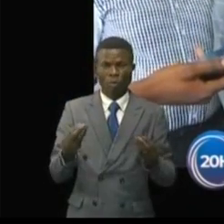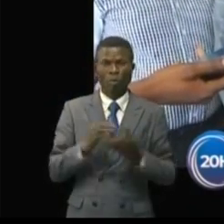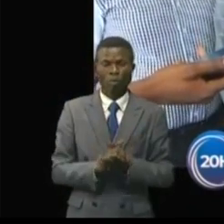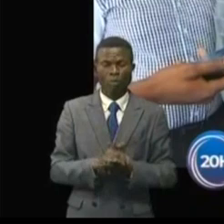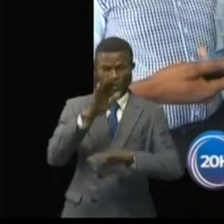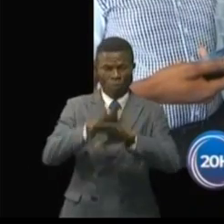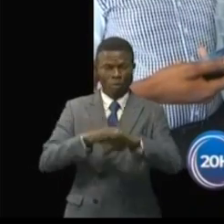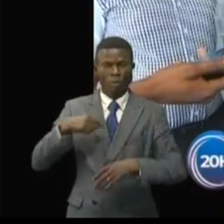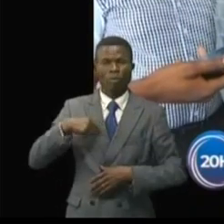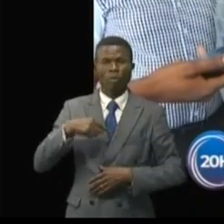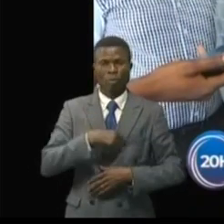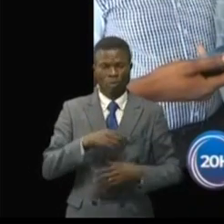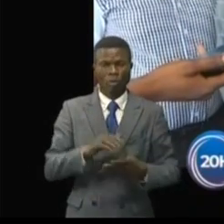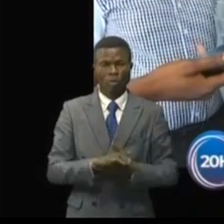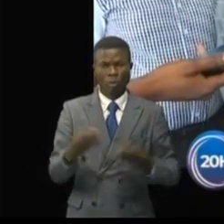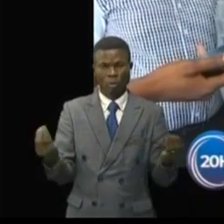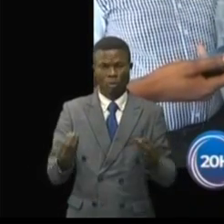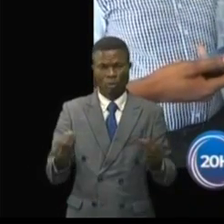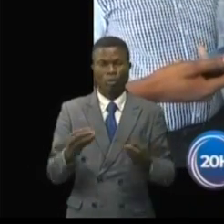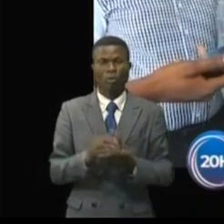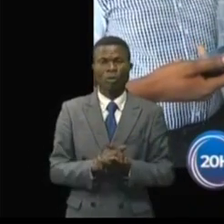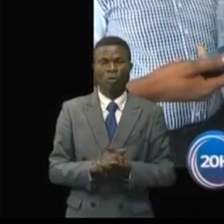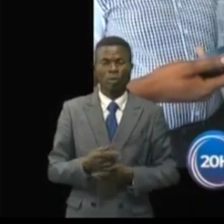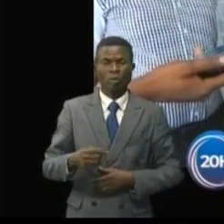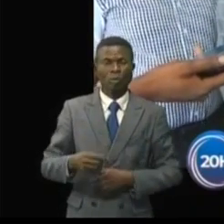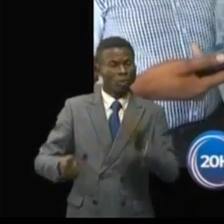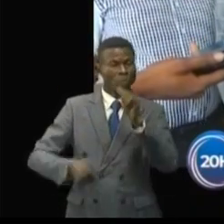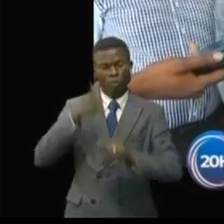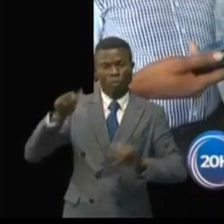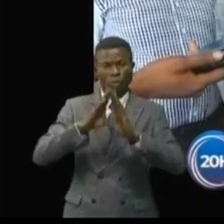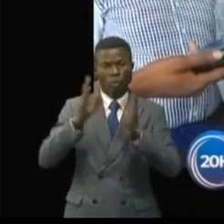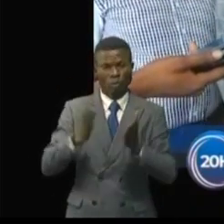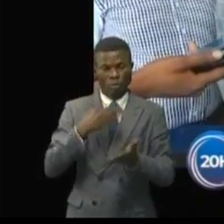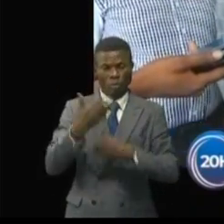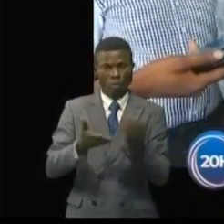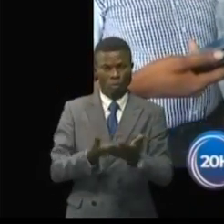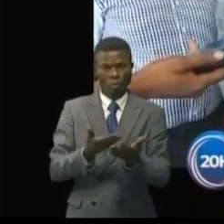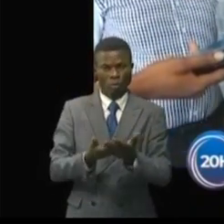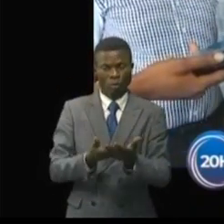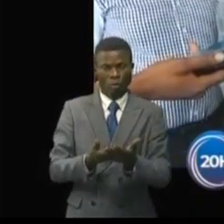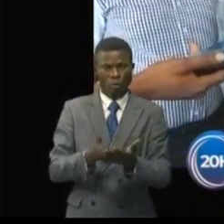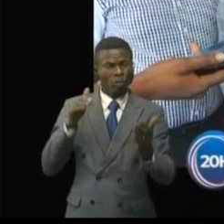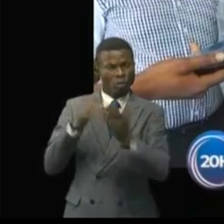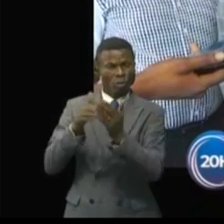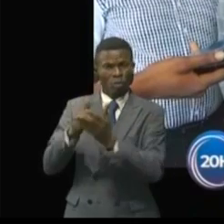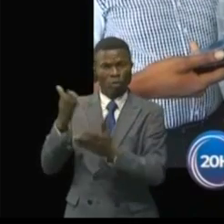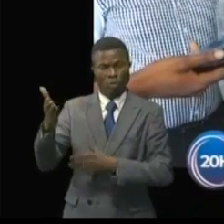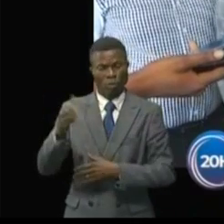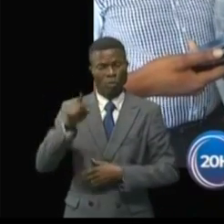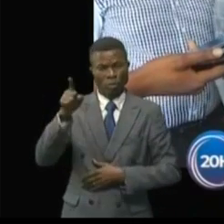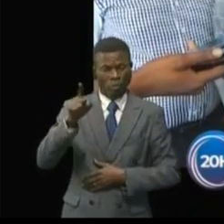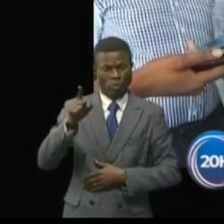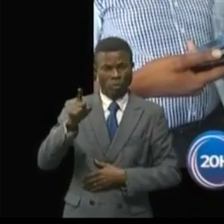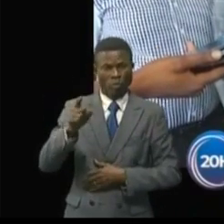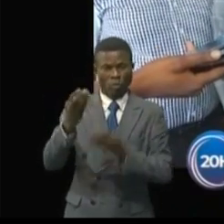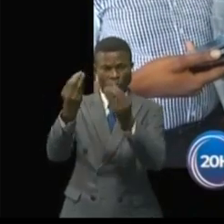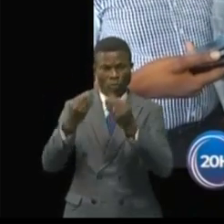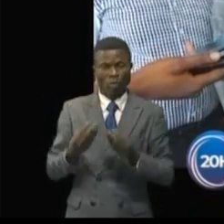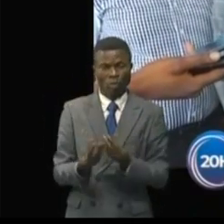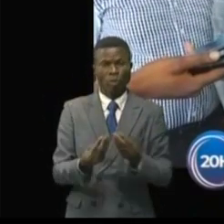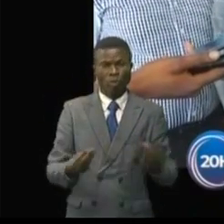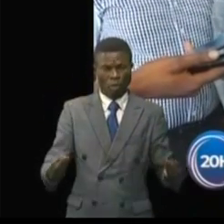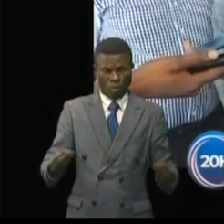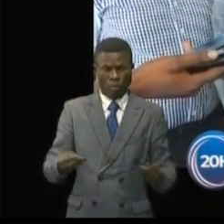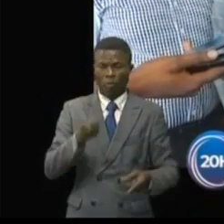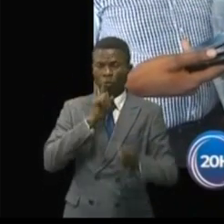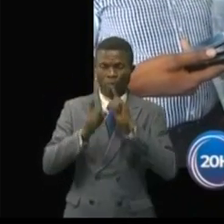appelés pour que, au-delà de tout ce qui a été fait ou ce qui se fera, qu'il puisse nous